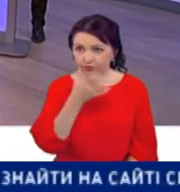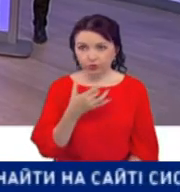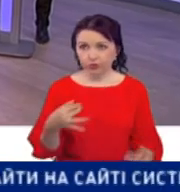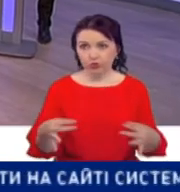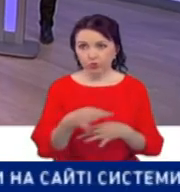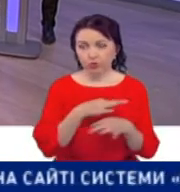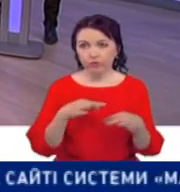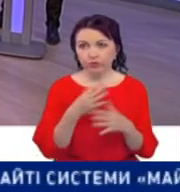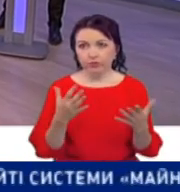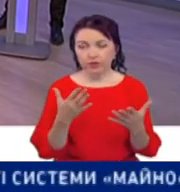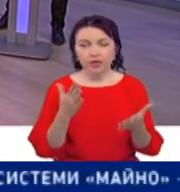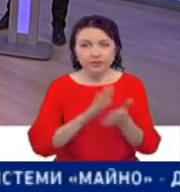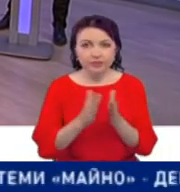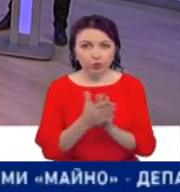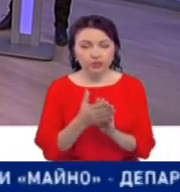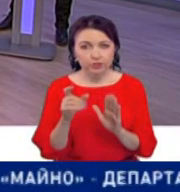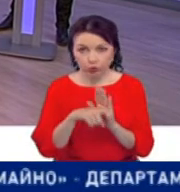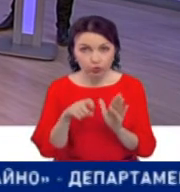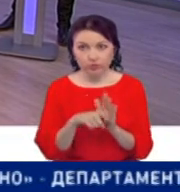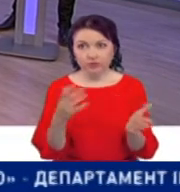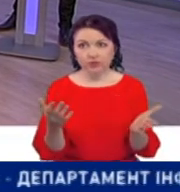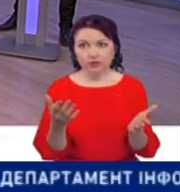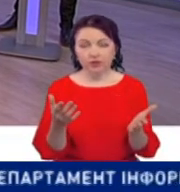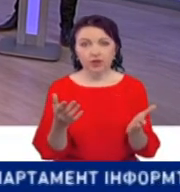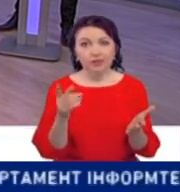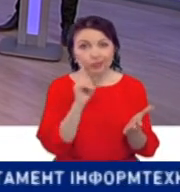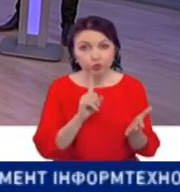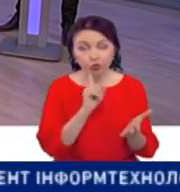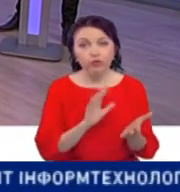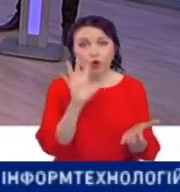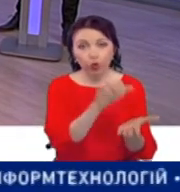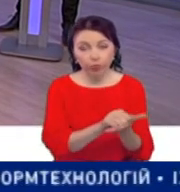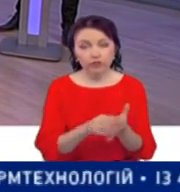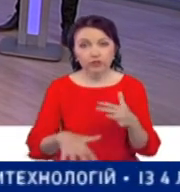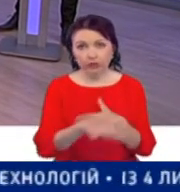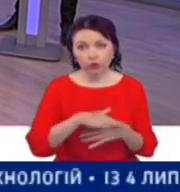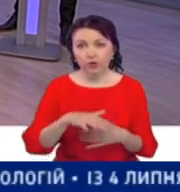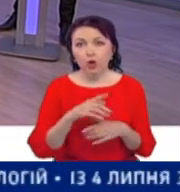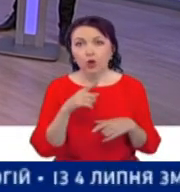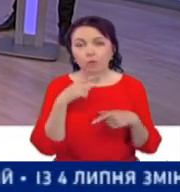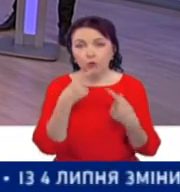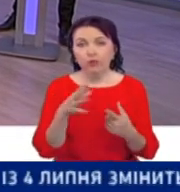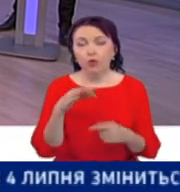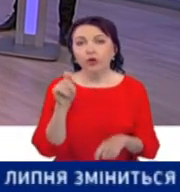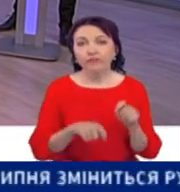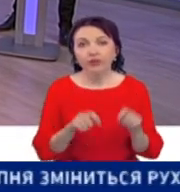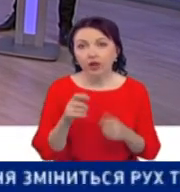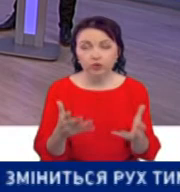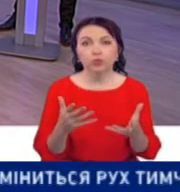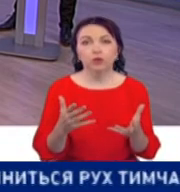Ми обговорюємо ситуацію на Донбасі, на тимчасово окупованих територіях. Ми говоримо про референдум,